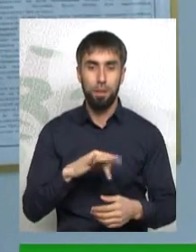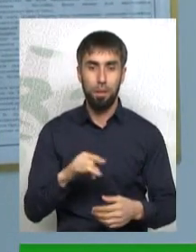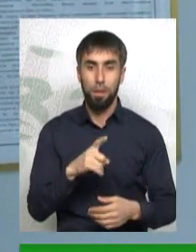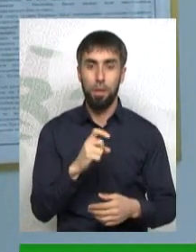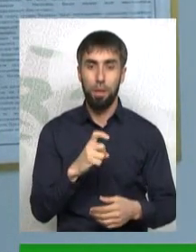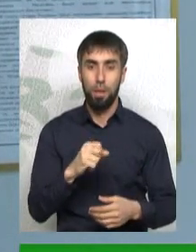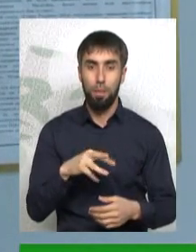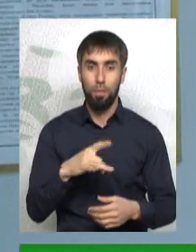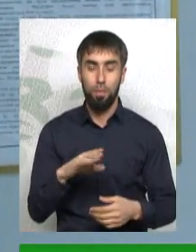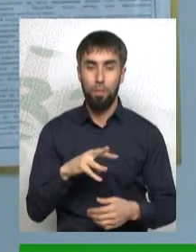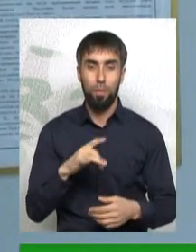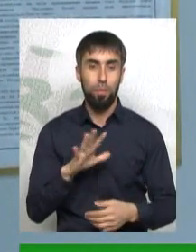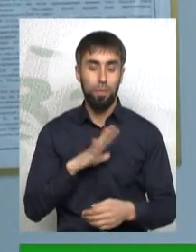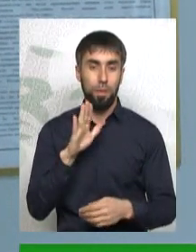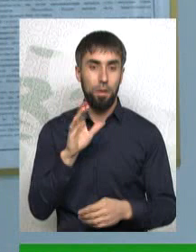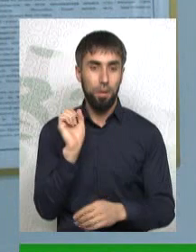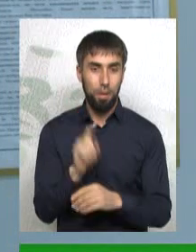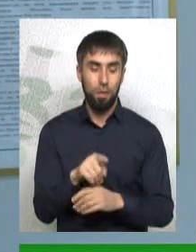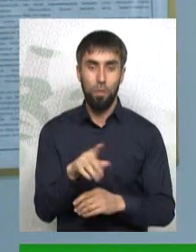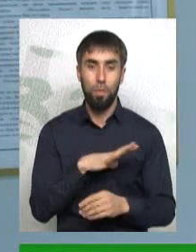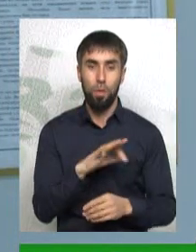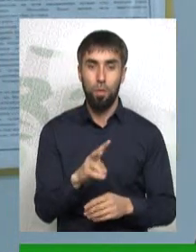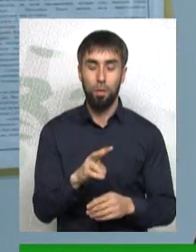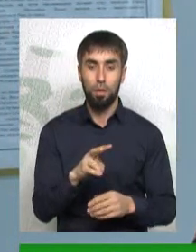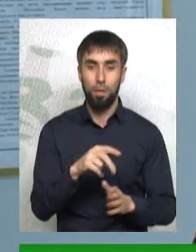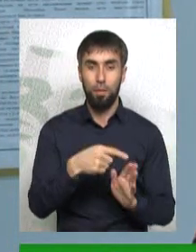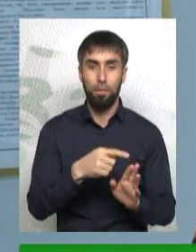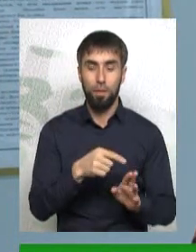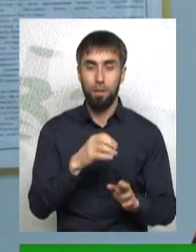дано задание вывести его из окружения и